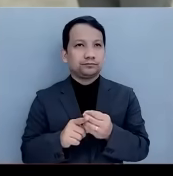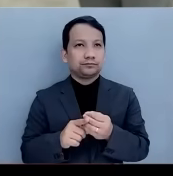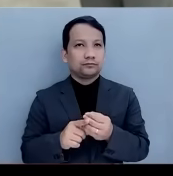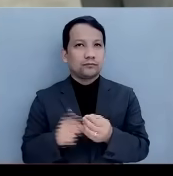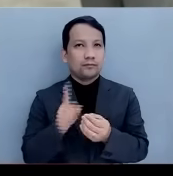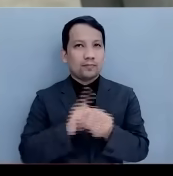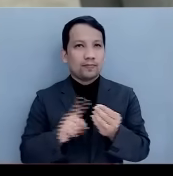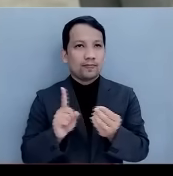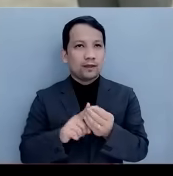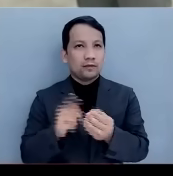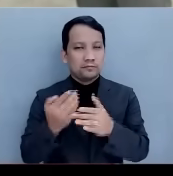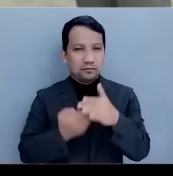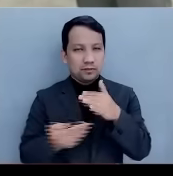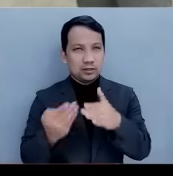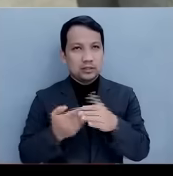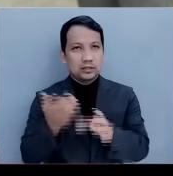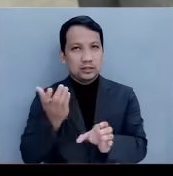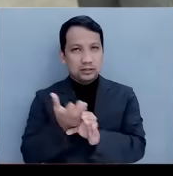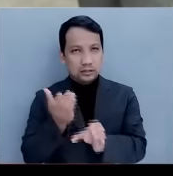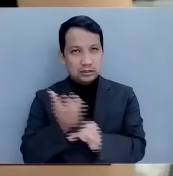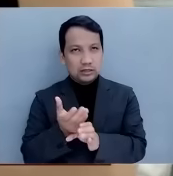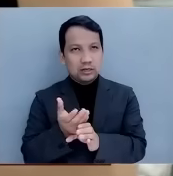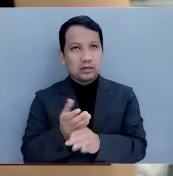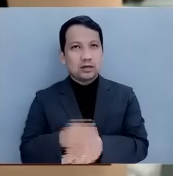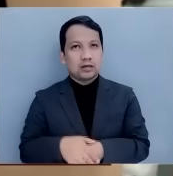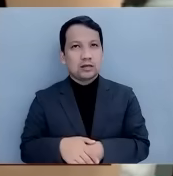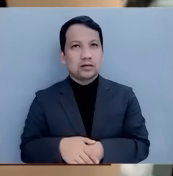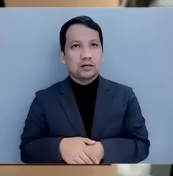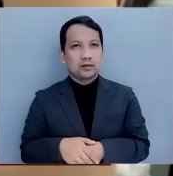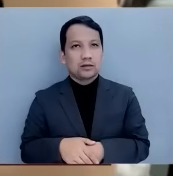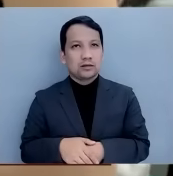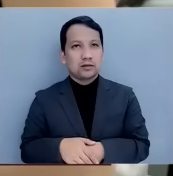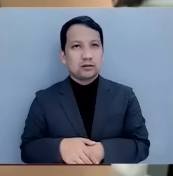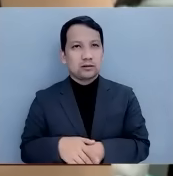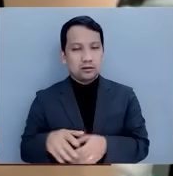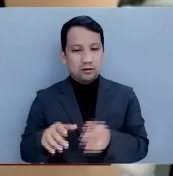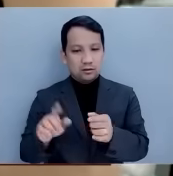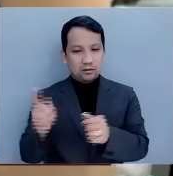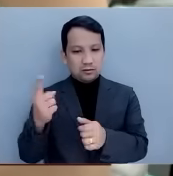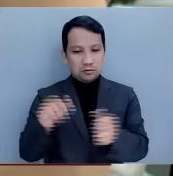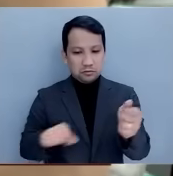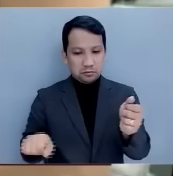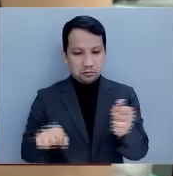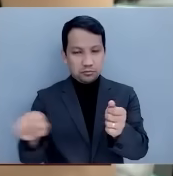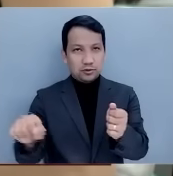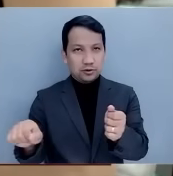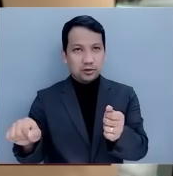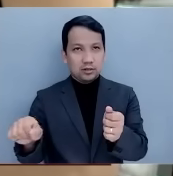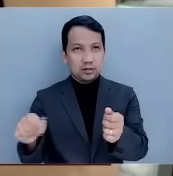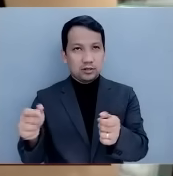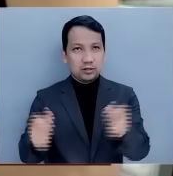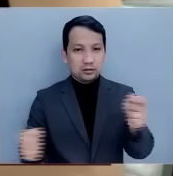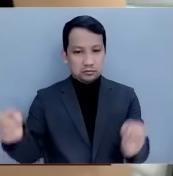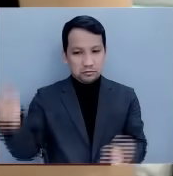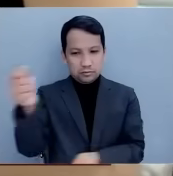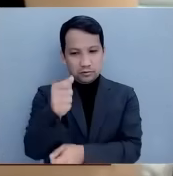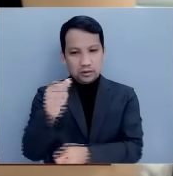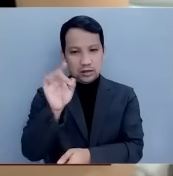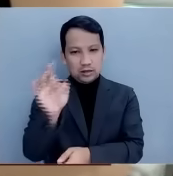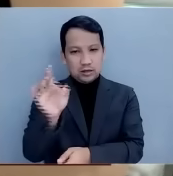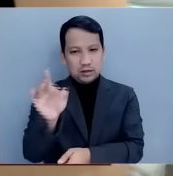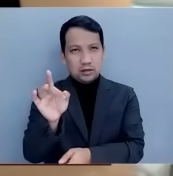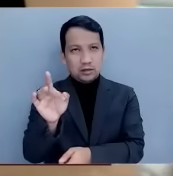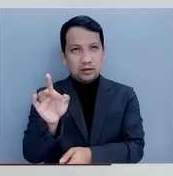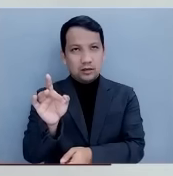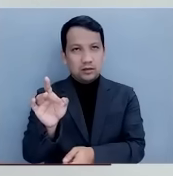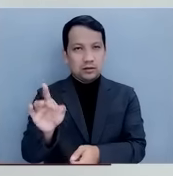tungkol sa basics ng car drifting. Habang naka-first year ka and nakaliko yung manibela mo ng 80%, tapakan